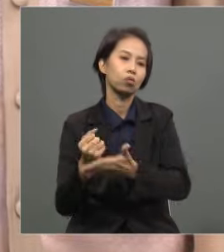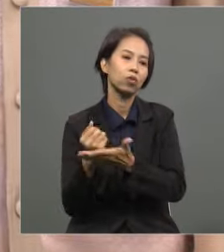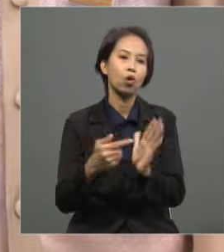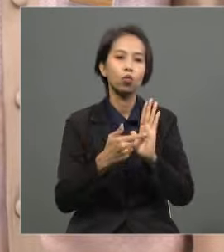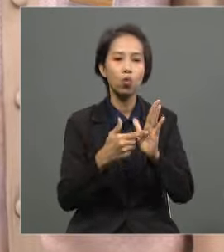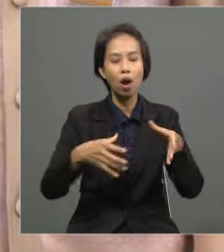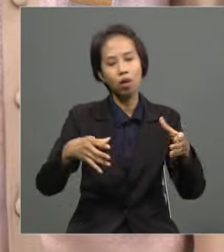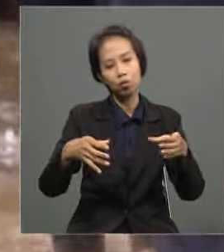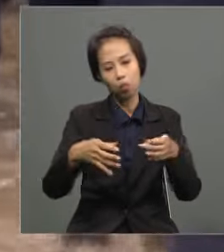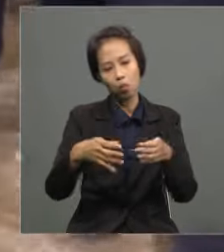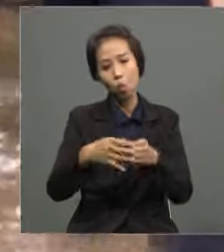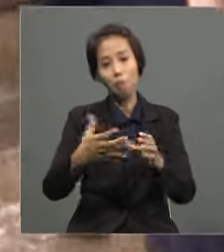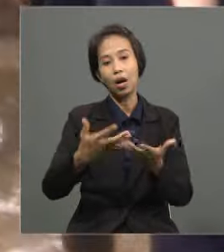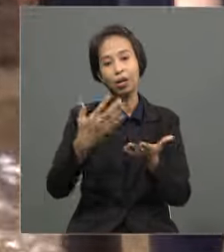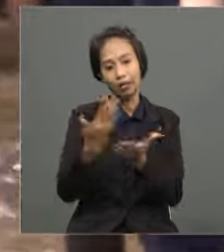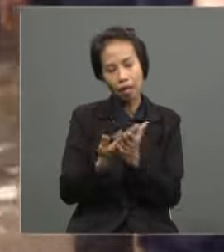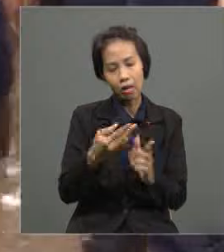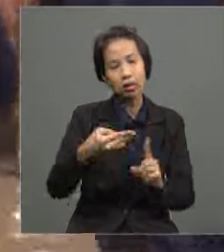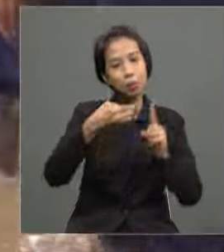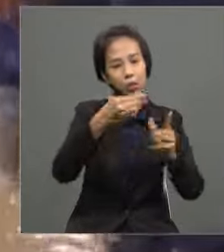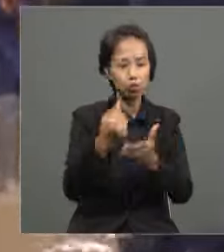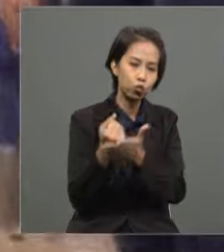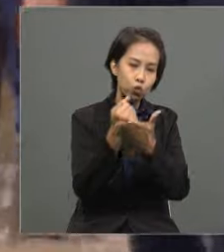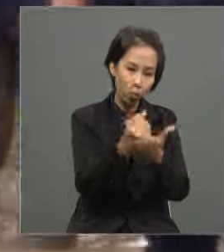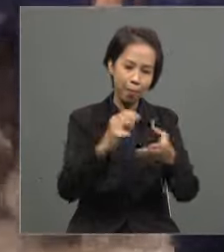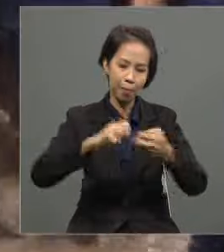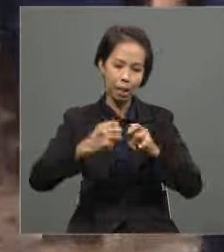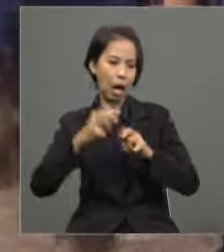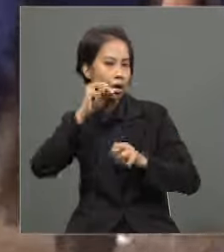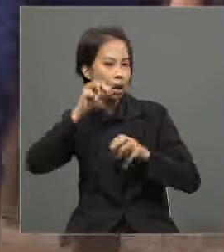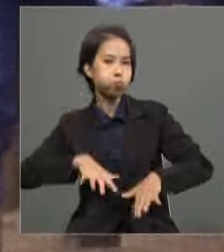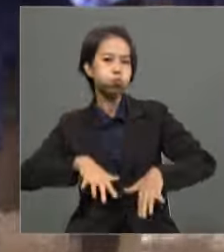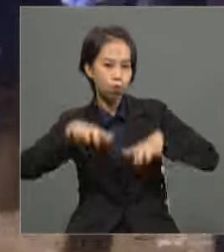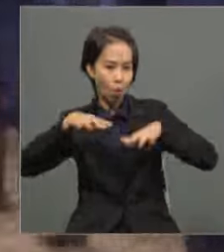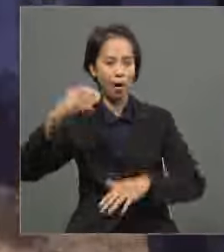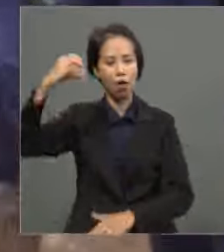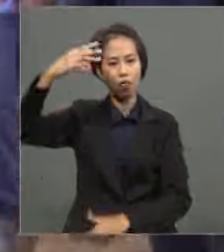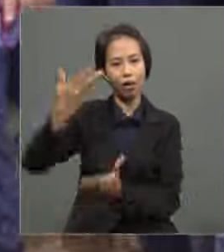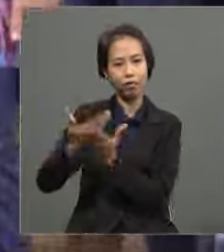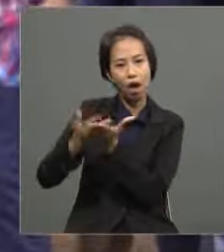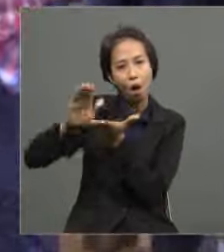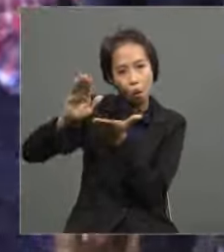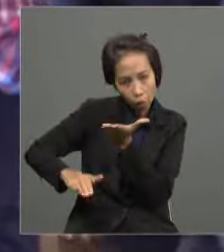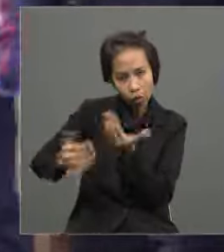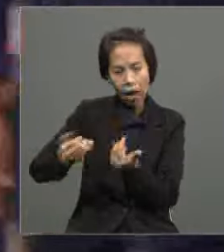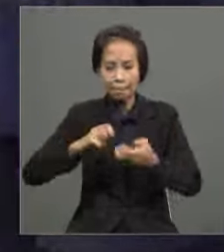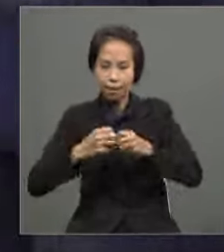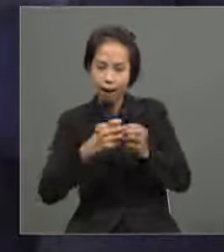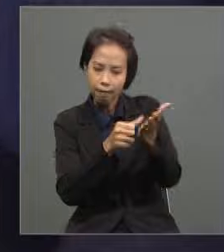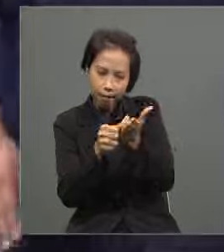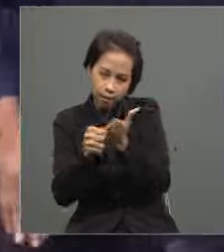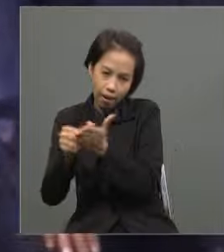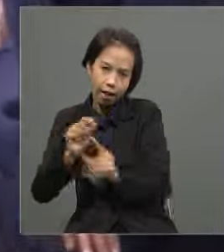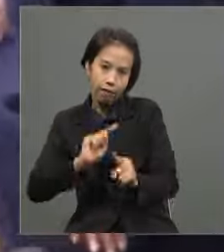เปราะบางด้วยเงินหมื่นบรรเทาปัญหาเรื่องของภัยน้ำท่วมลดค่าไฟหรือการแก้ไขปัญหาเชิงรุกในหลายๆ